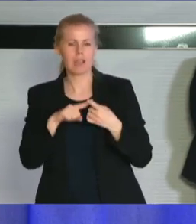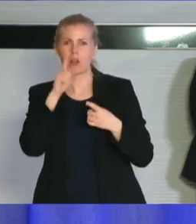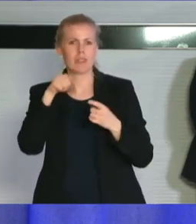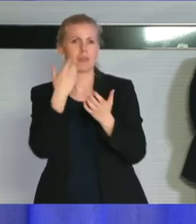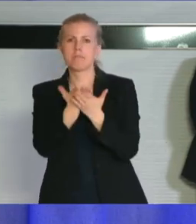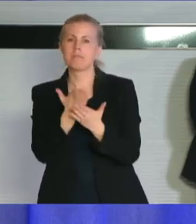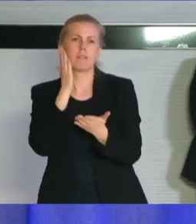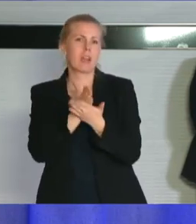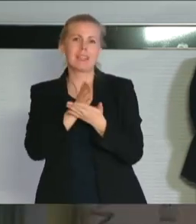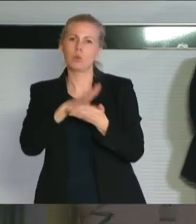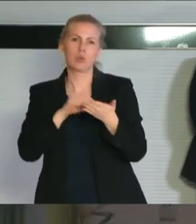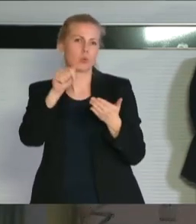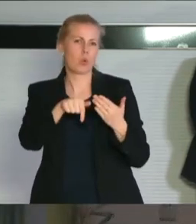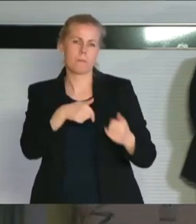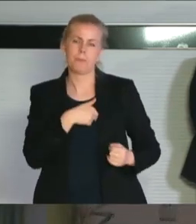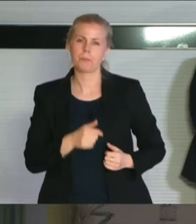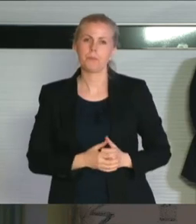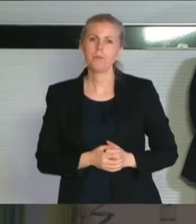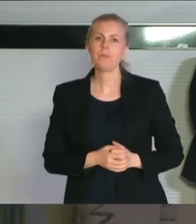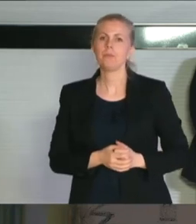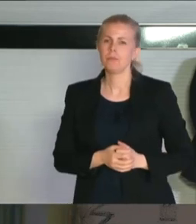noen av de. Og så var det